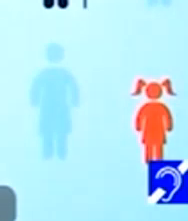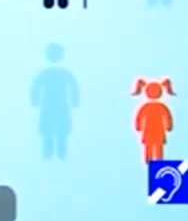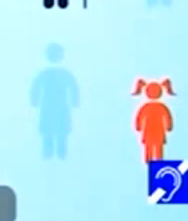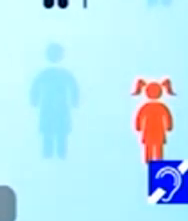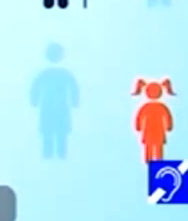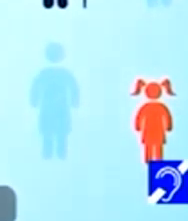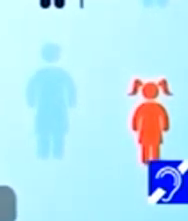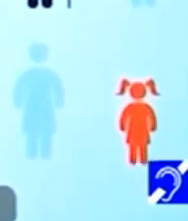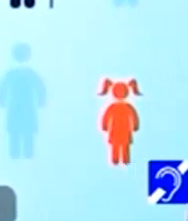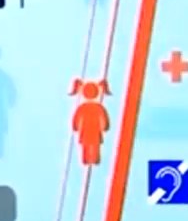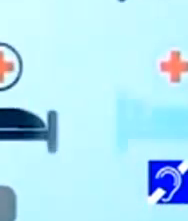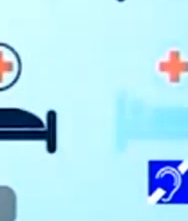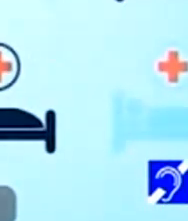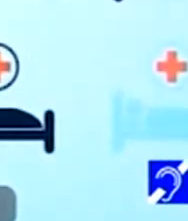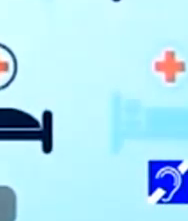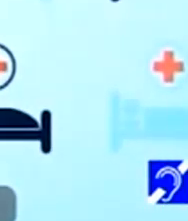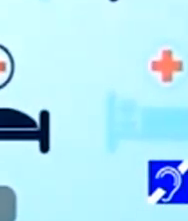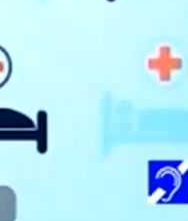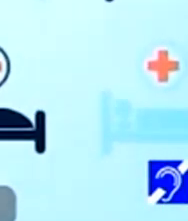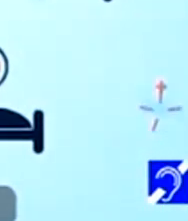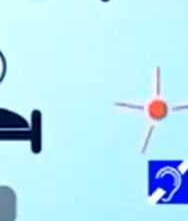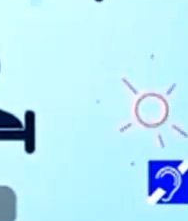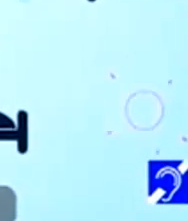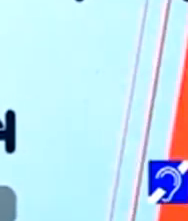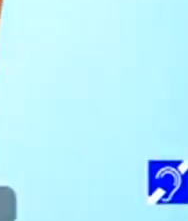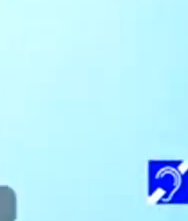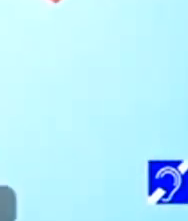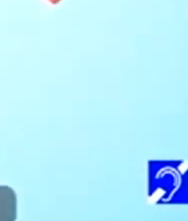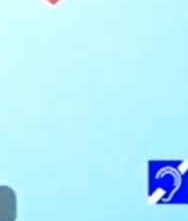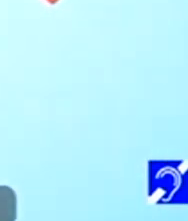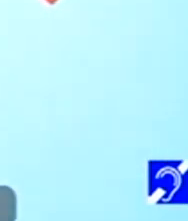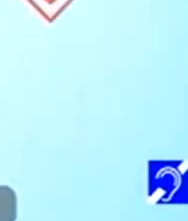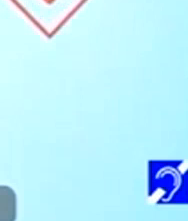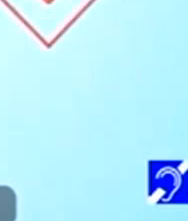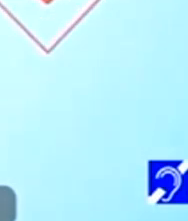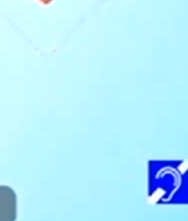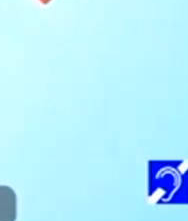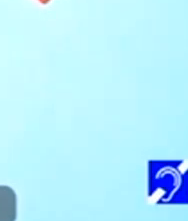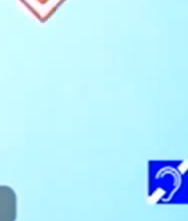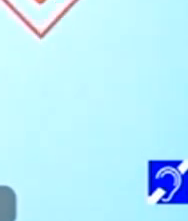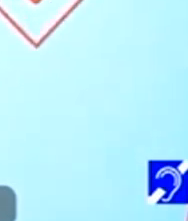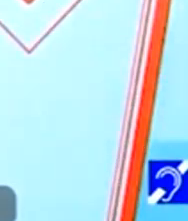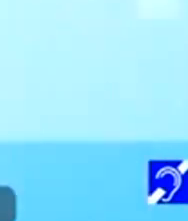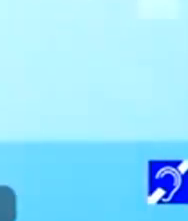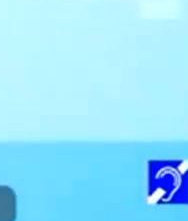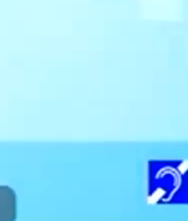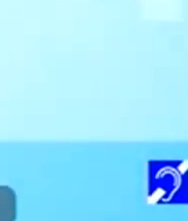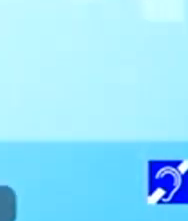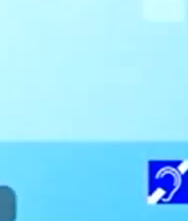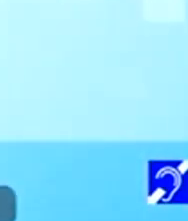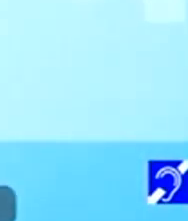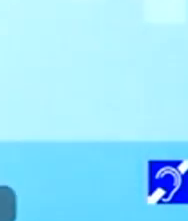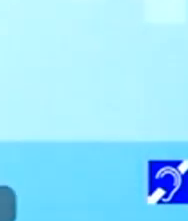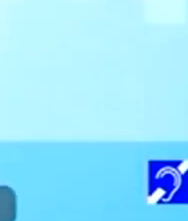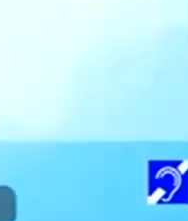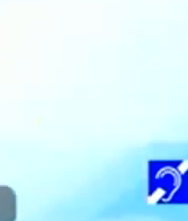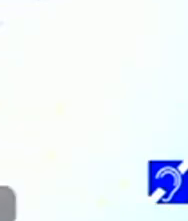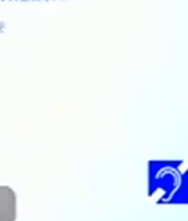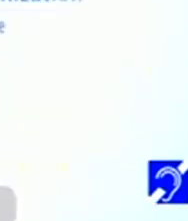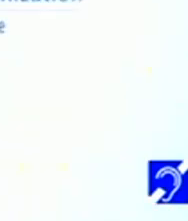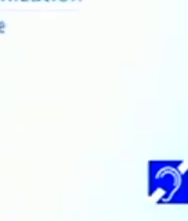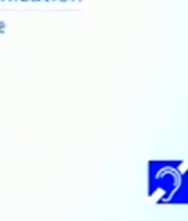valoare de 100 de miliarde de euro. Estima Ursula von der Leyen că tot acest pachet intern de ajutor al Comisiei și a statelor